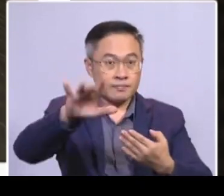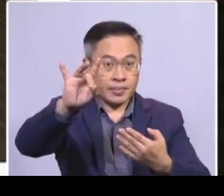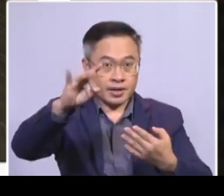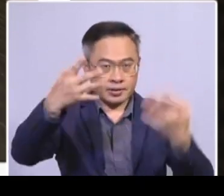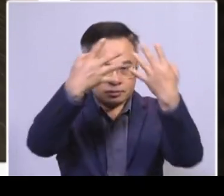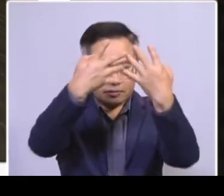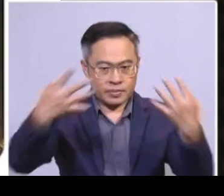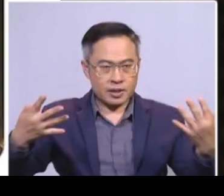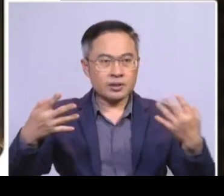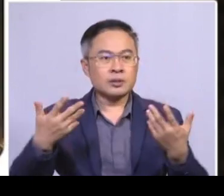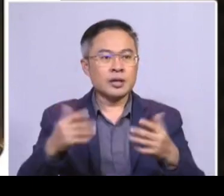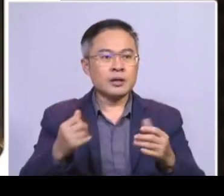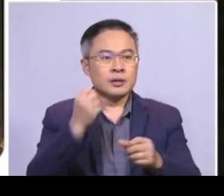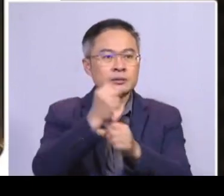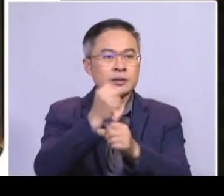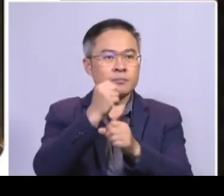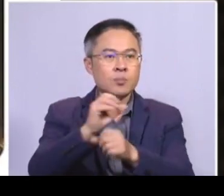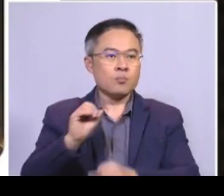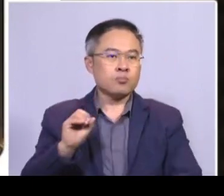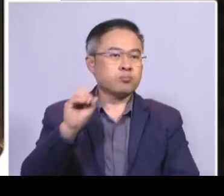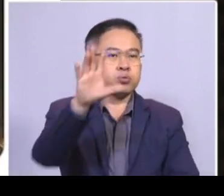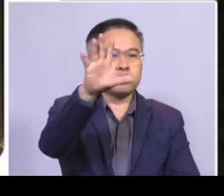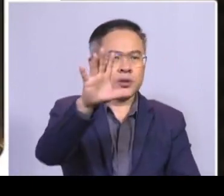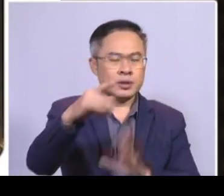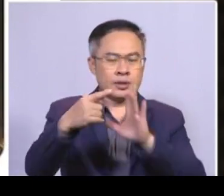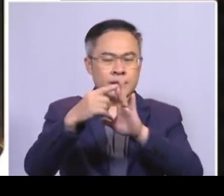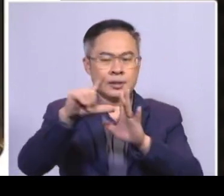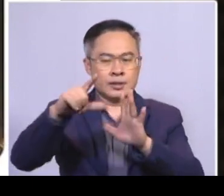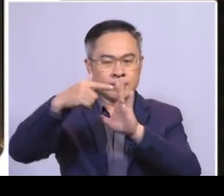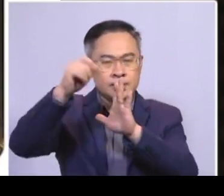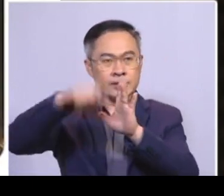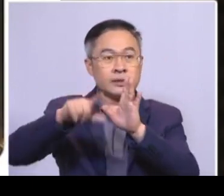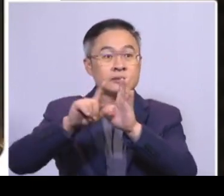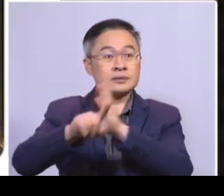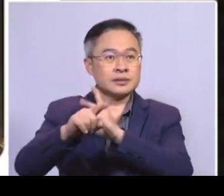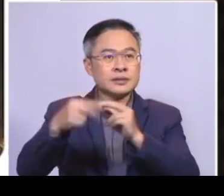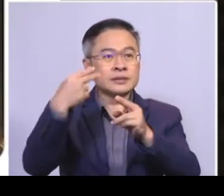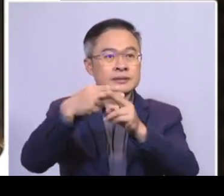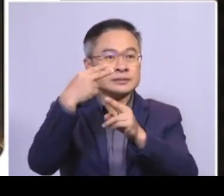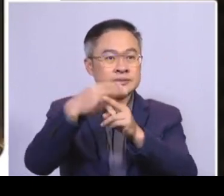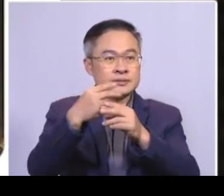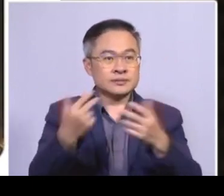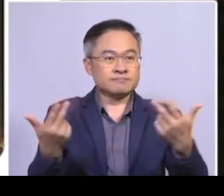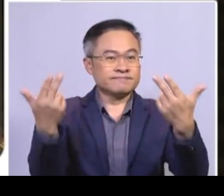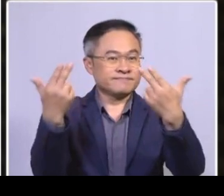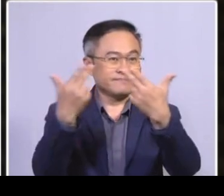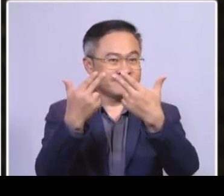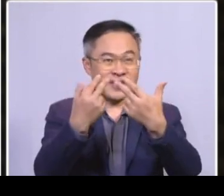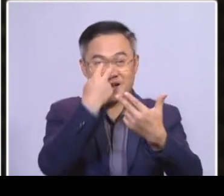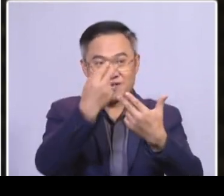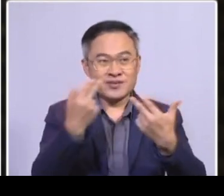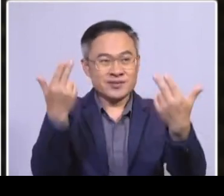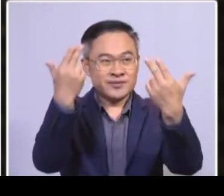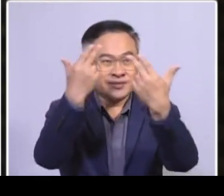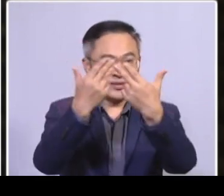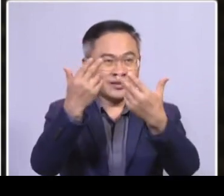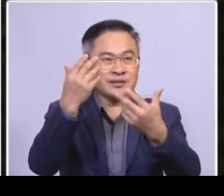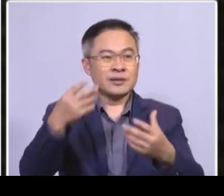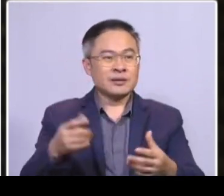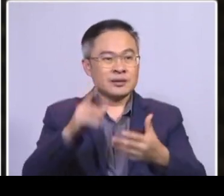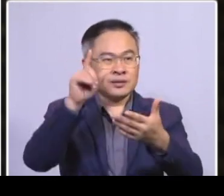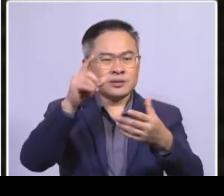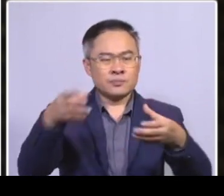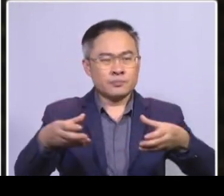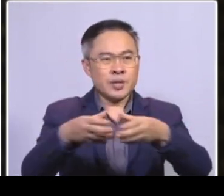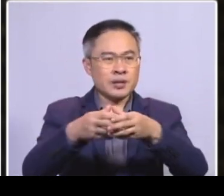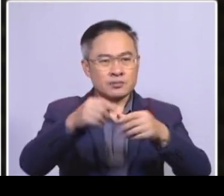องดูมันเป็นลักษณะของสีสันแสงส ีเลเซอร ์ ใช่ไหม คะ และเห็นตะกี้มีเลข22ด้วยใช่ไหม มันดูคือเป็น